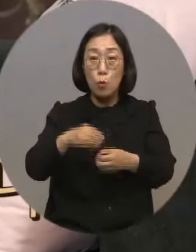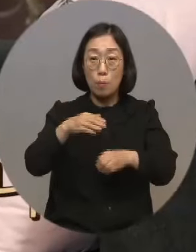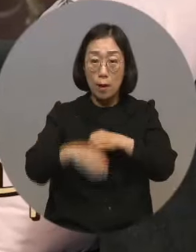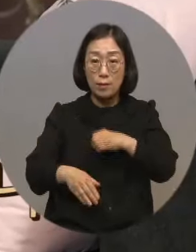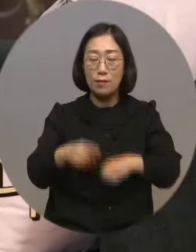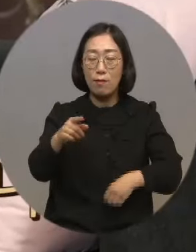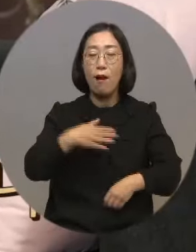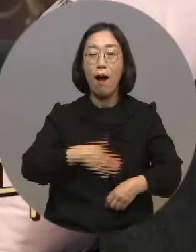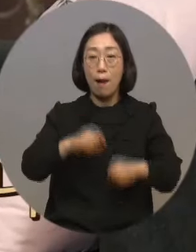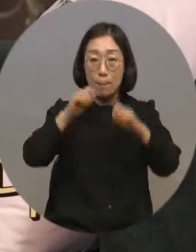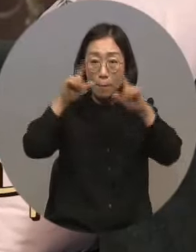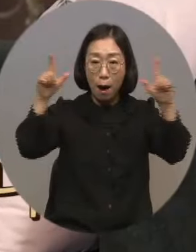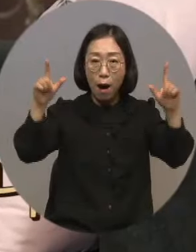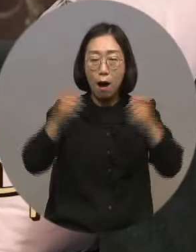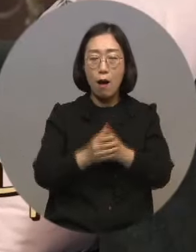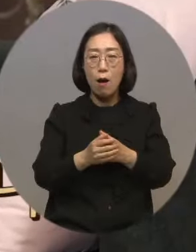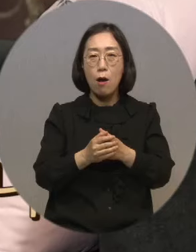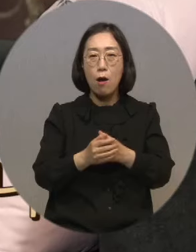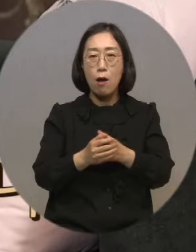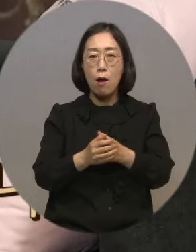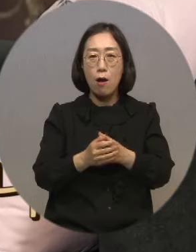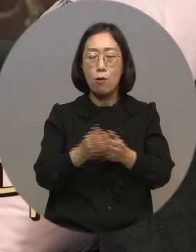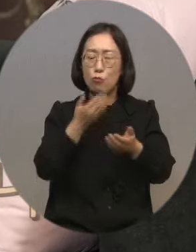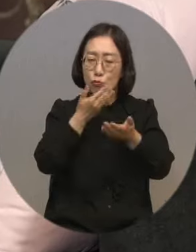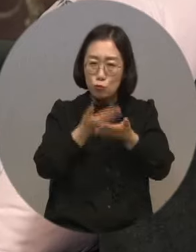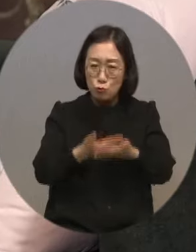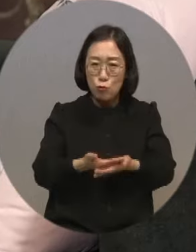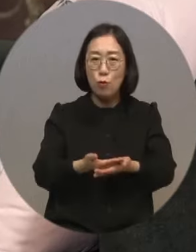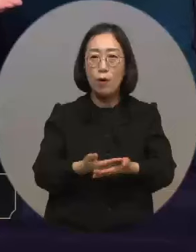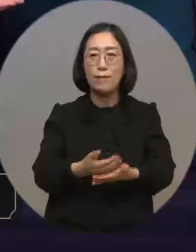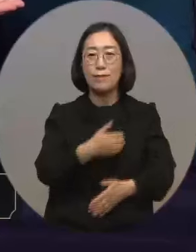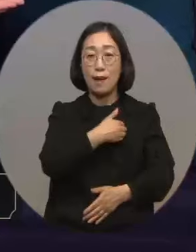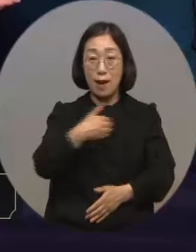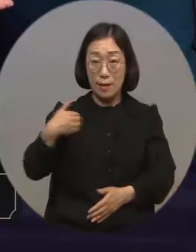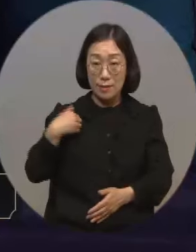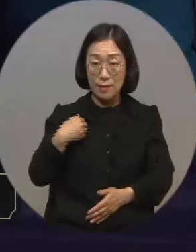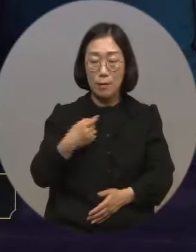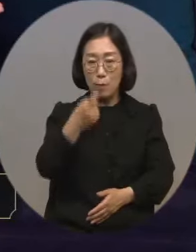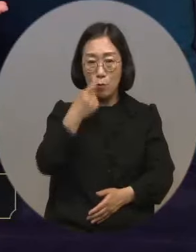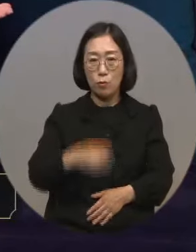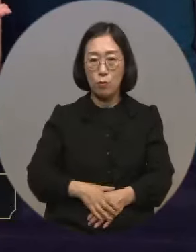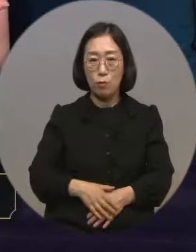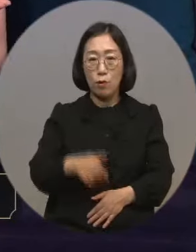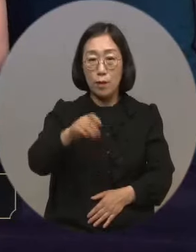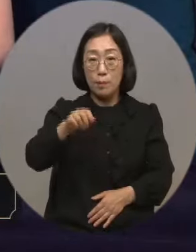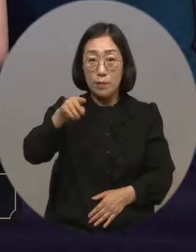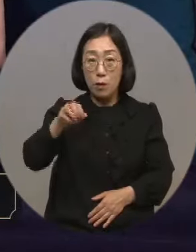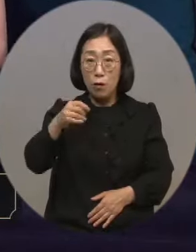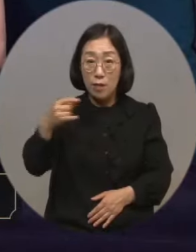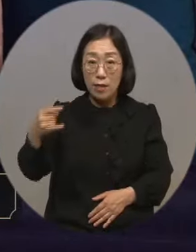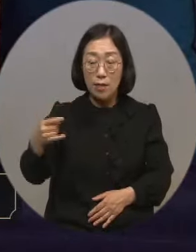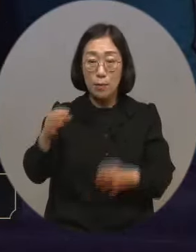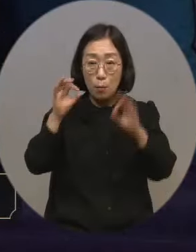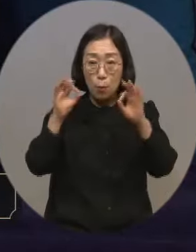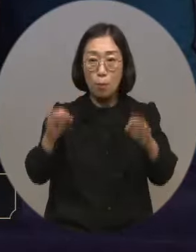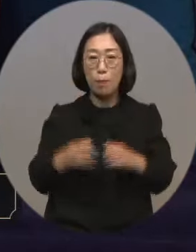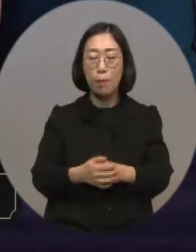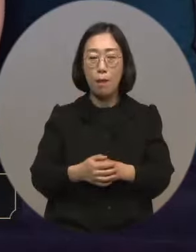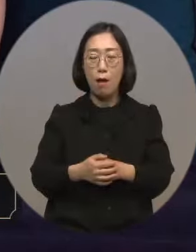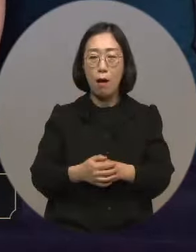없지만 돈보다 더 큰 걸 내가 가지고 있다는 막 그런 자신감이 아니 근데 제가 보니까 김성희 대표님이 굉장히